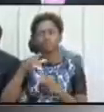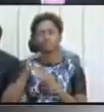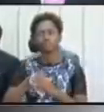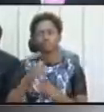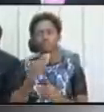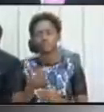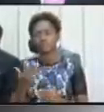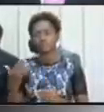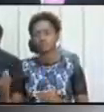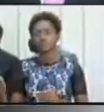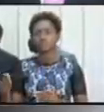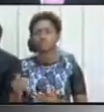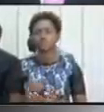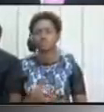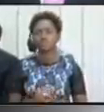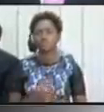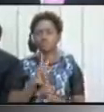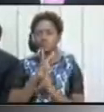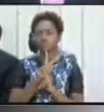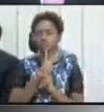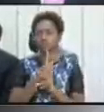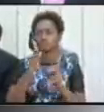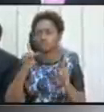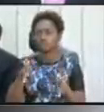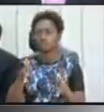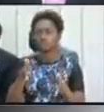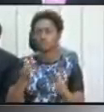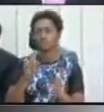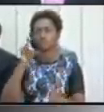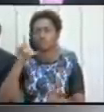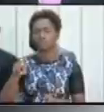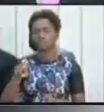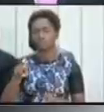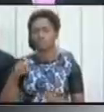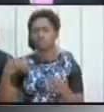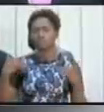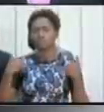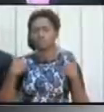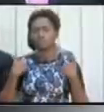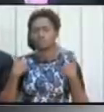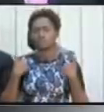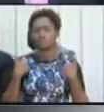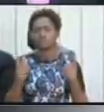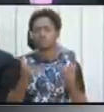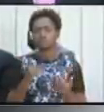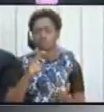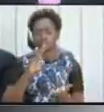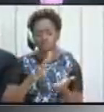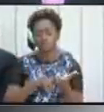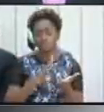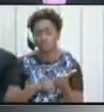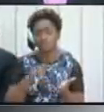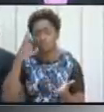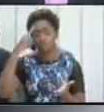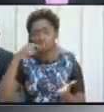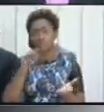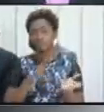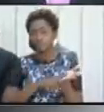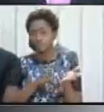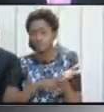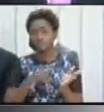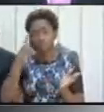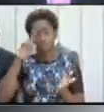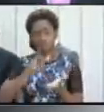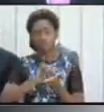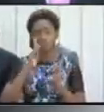dans affaire qu'embé monde mais faut nous gagnons preuve et bon genre preuve. C'est pour